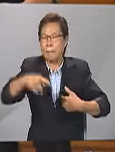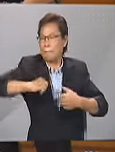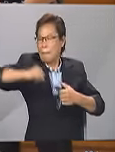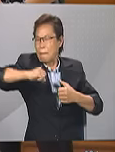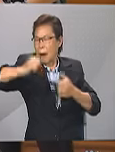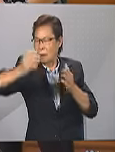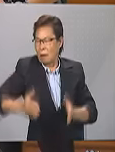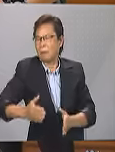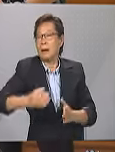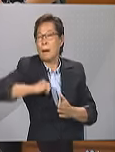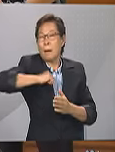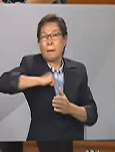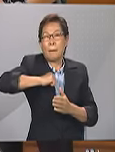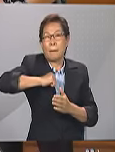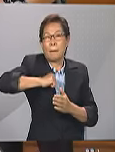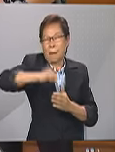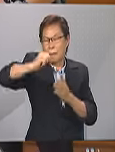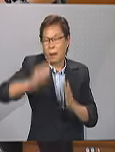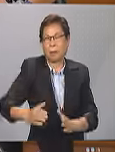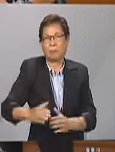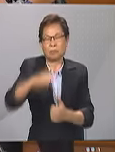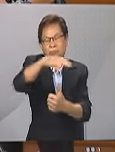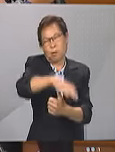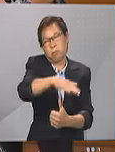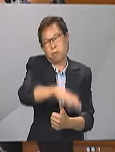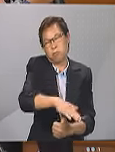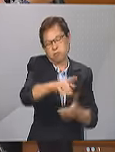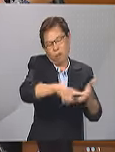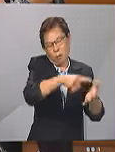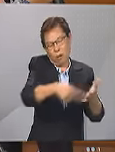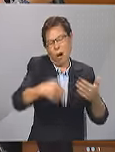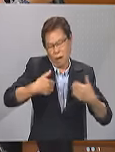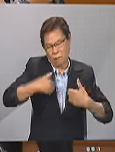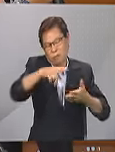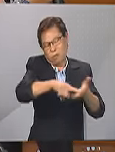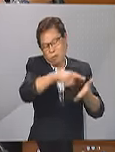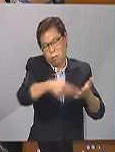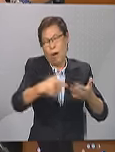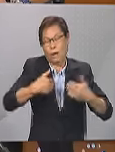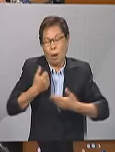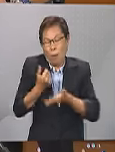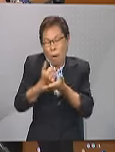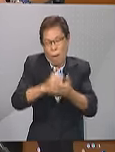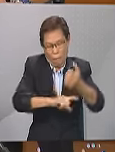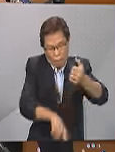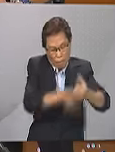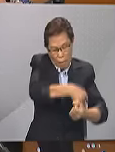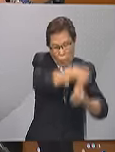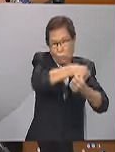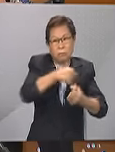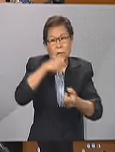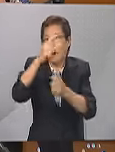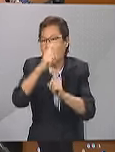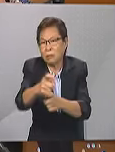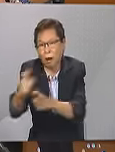pembangkang yang mendakwa mereka didiskriminasi ada antara mereka yang katep bantuan bakul makanan tuh masih